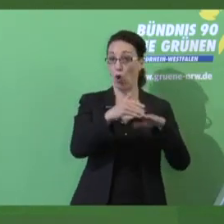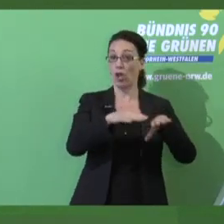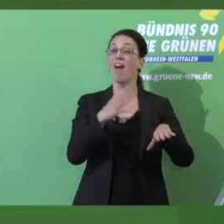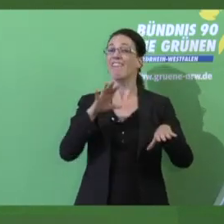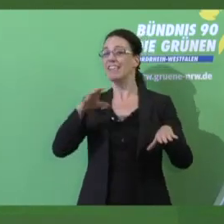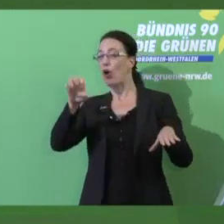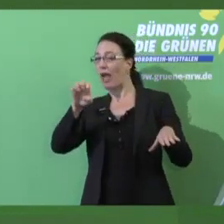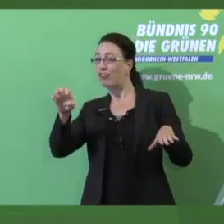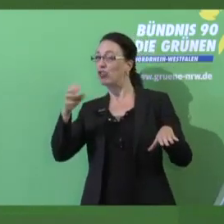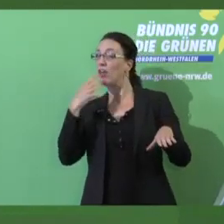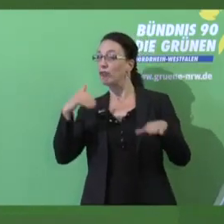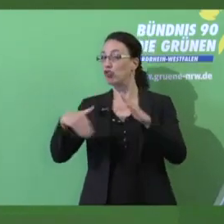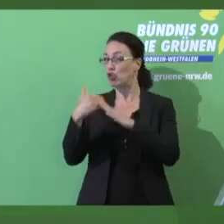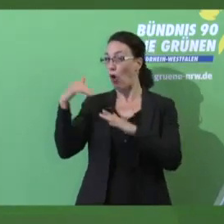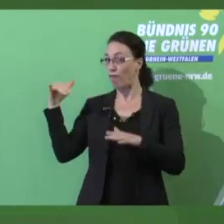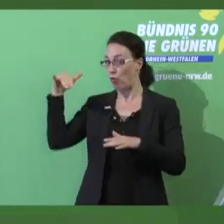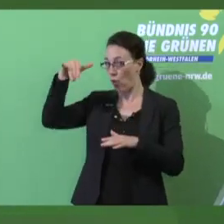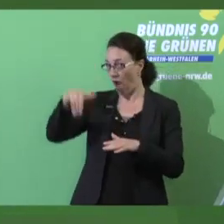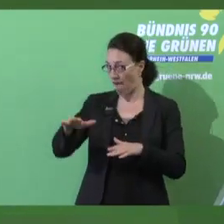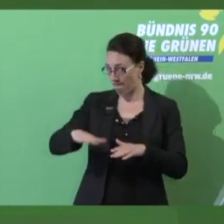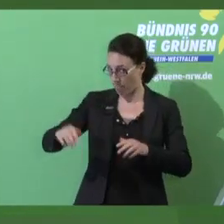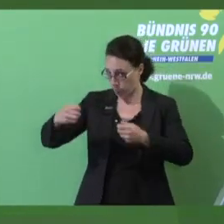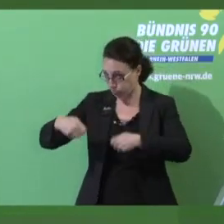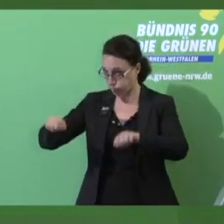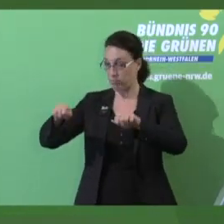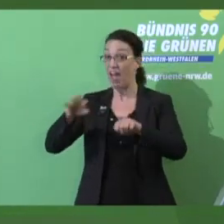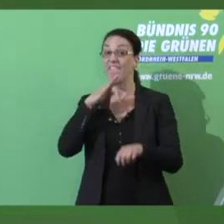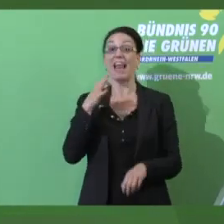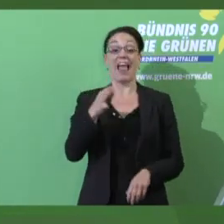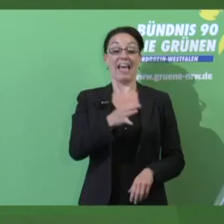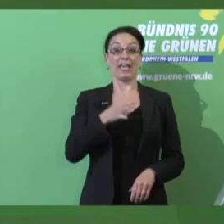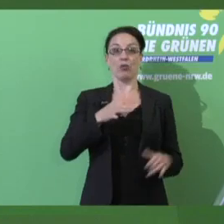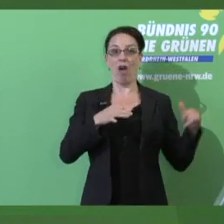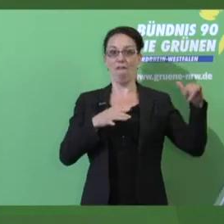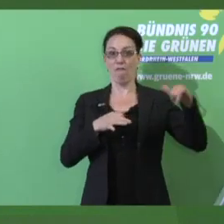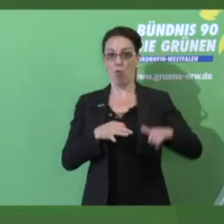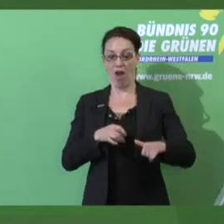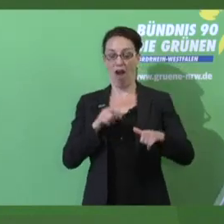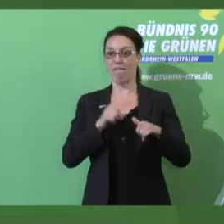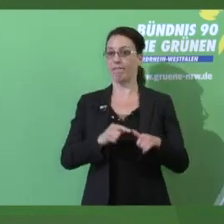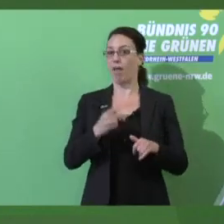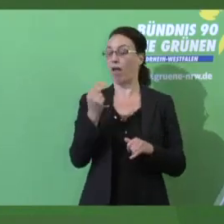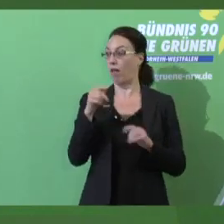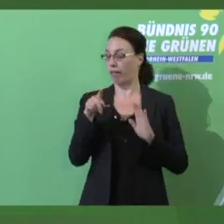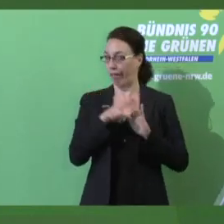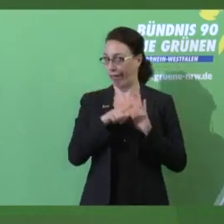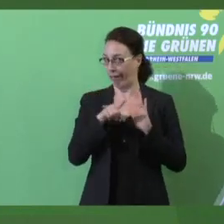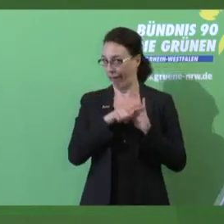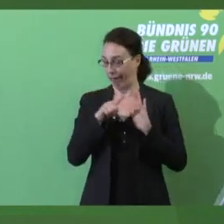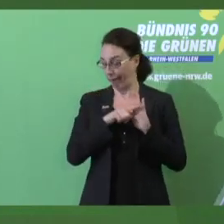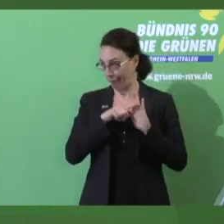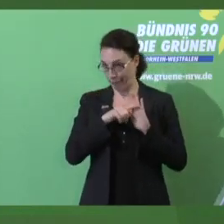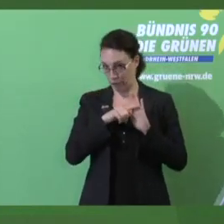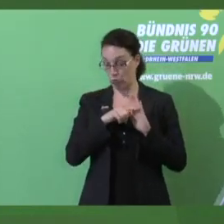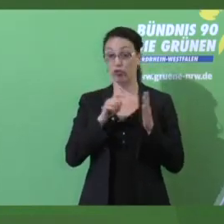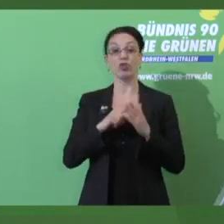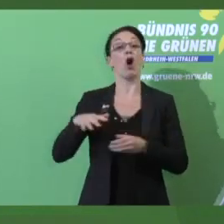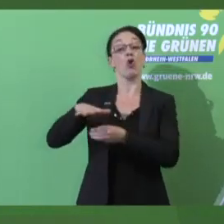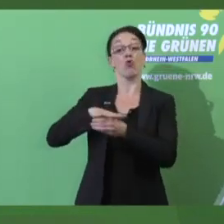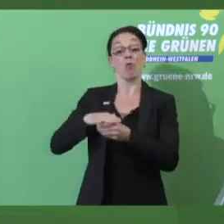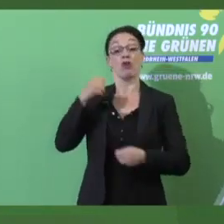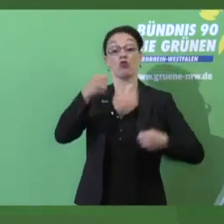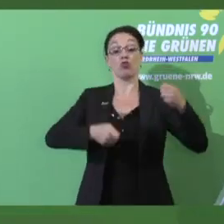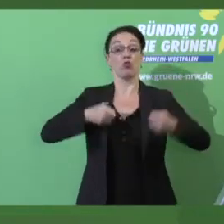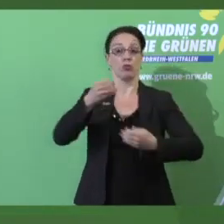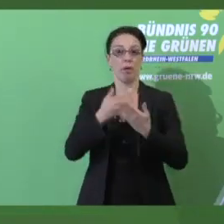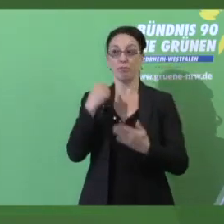aufzumachen. Viele dieser Regionalflughäfen sind im absoluten Defizit, auch mit kommunalen Zuschüssen, insbesondere in